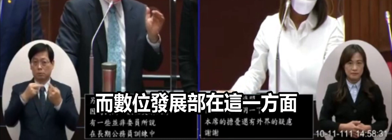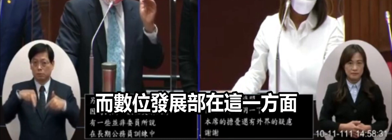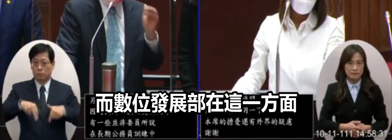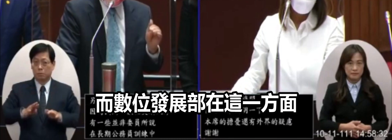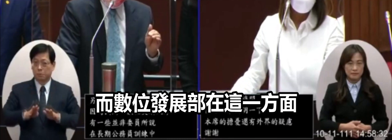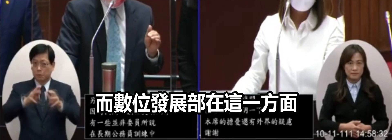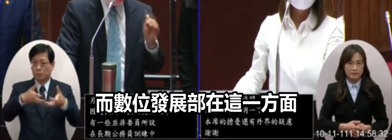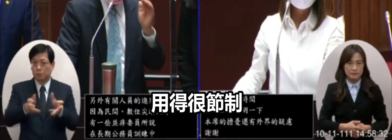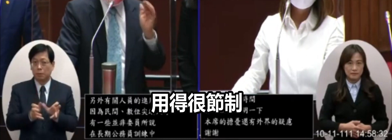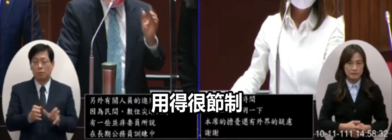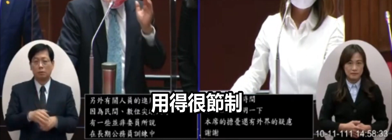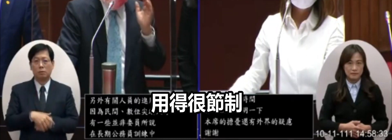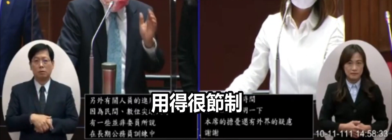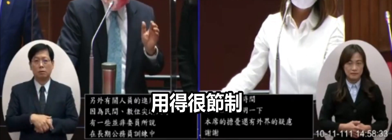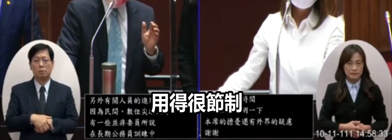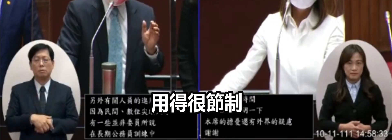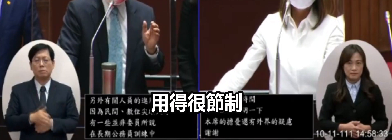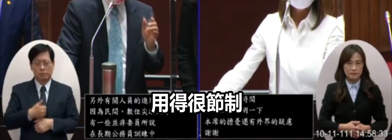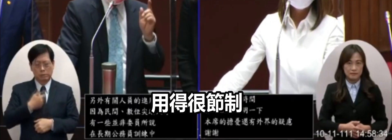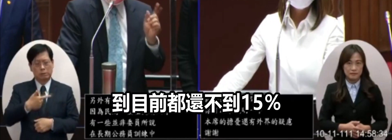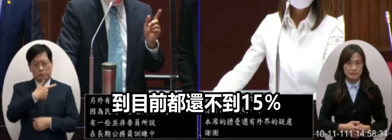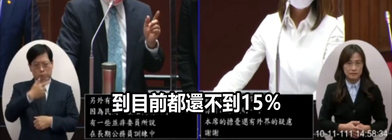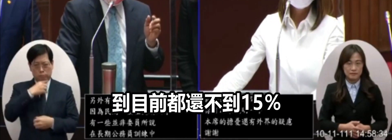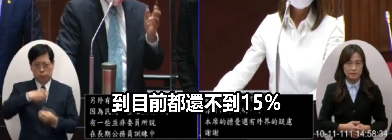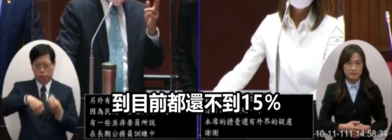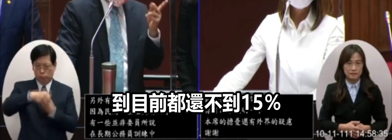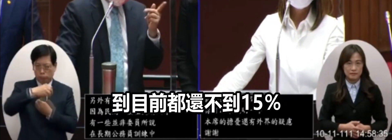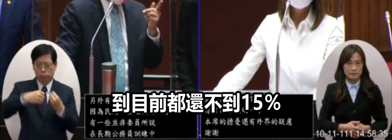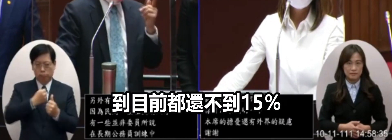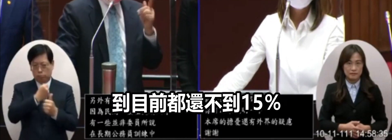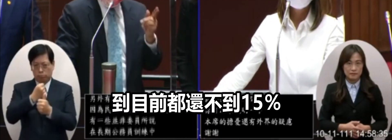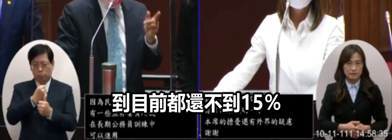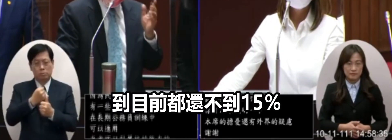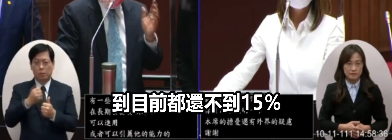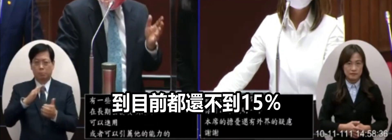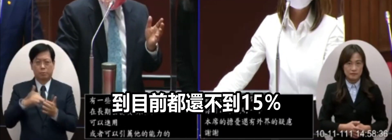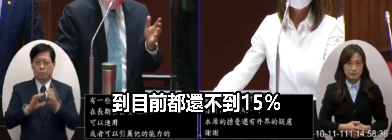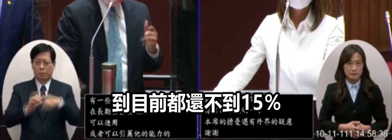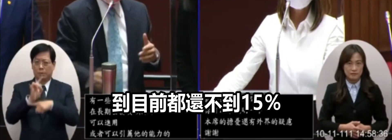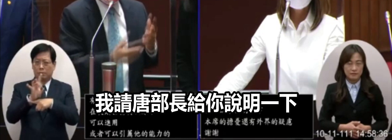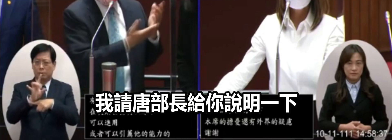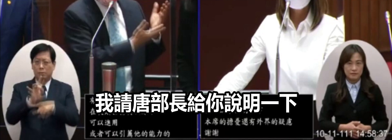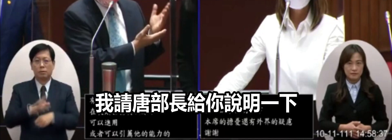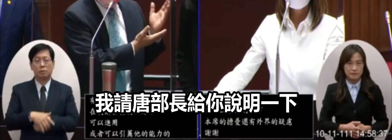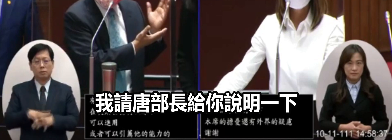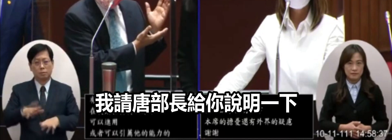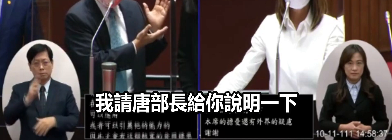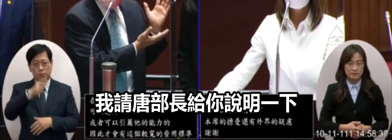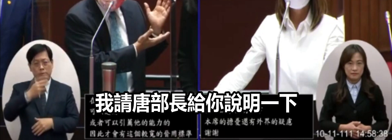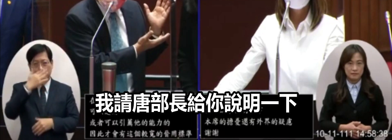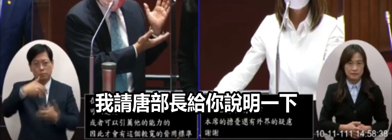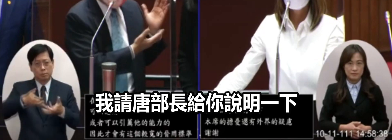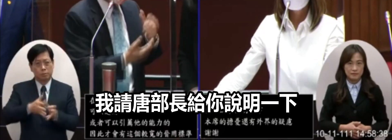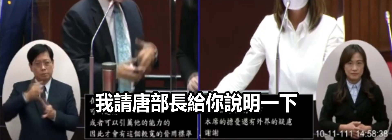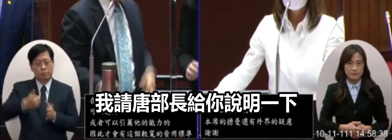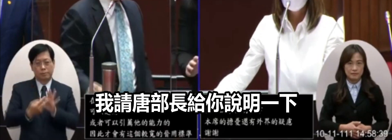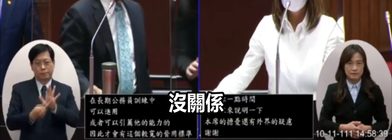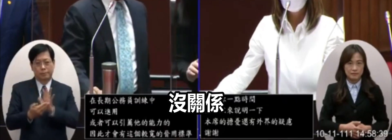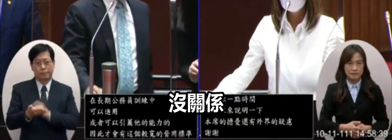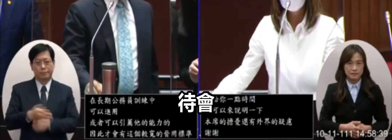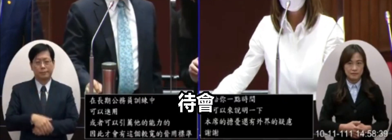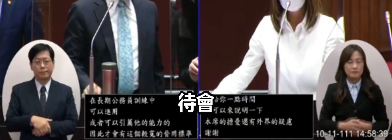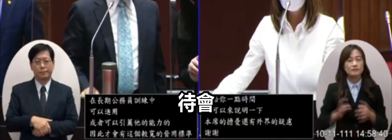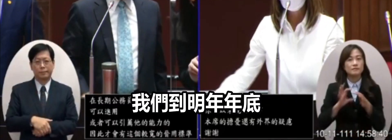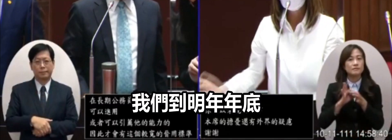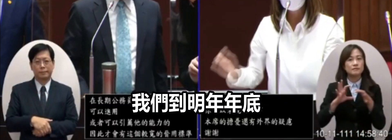展部在这一方面用得很节制，到目前都还不到15%。我请唐部长给你说明一下。 哦，